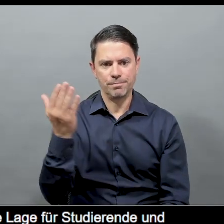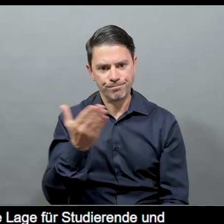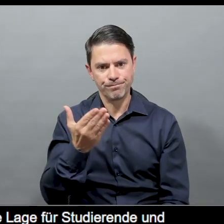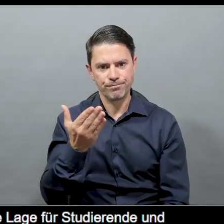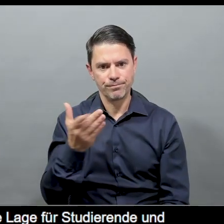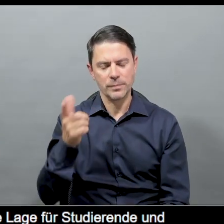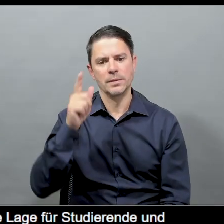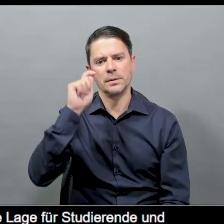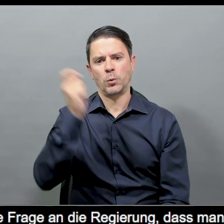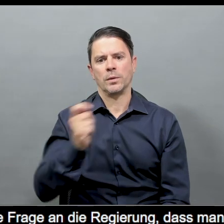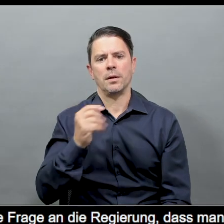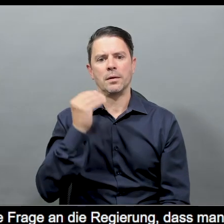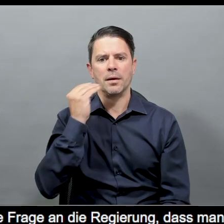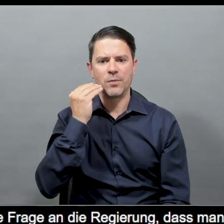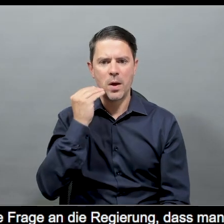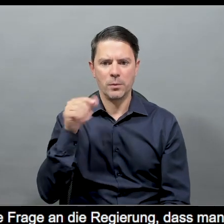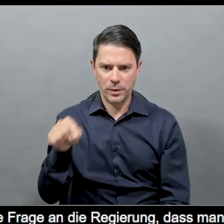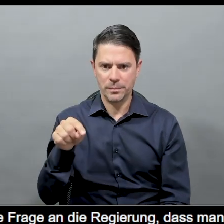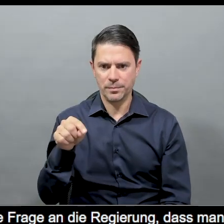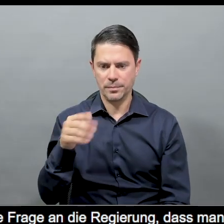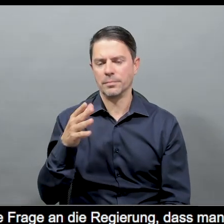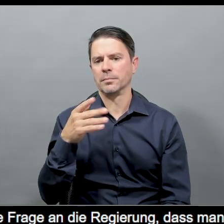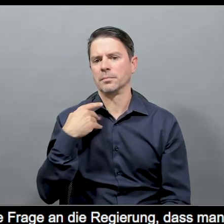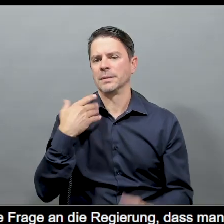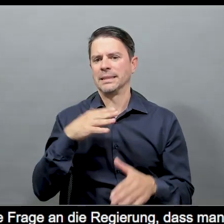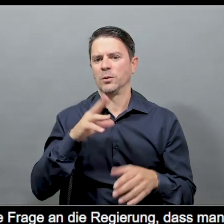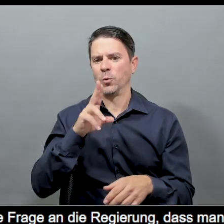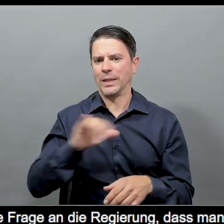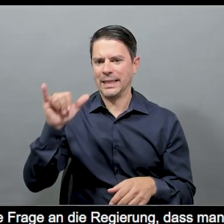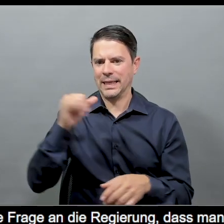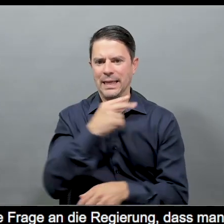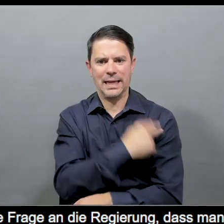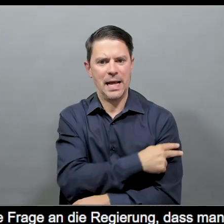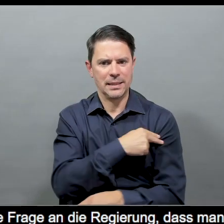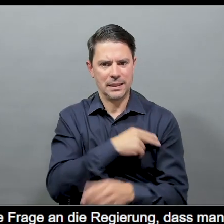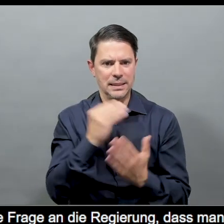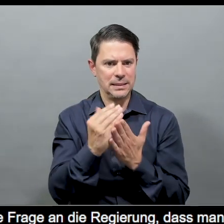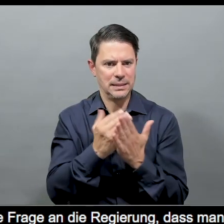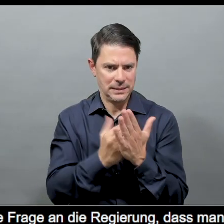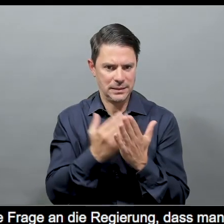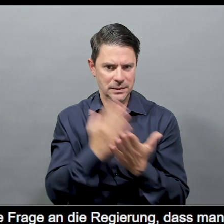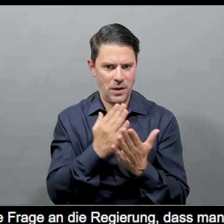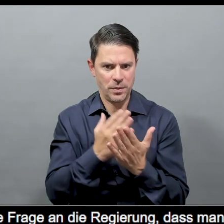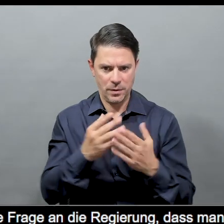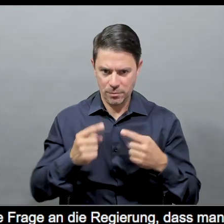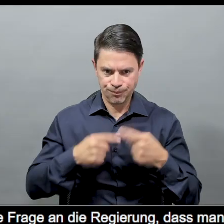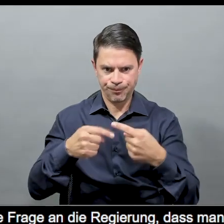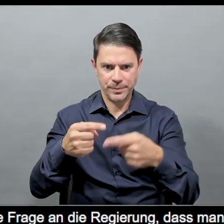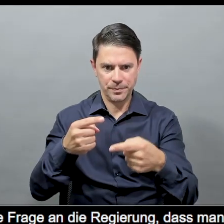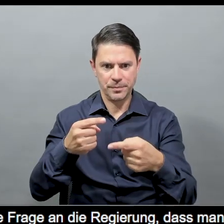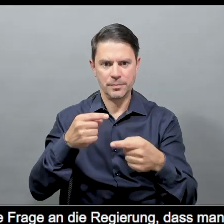und werden es jetzt in den Bayerischen Landtag einbringen, der sogenannte zweite Durchgang. Es steht im